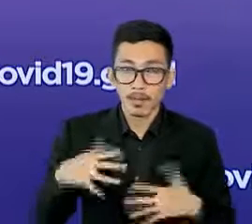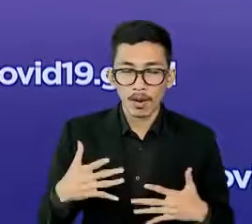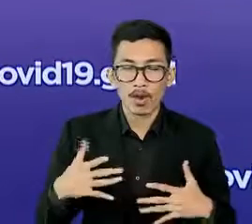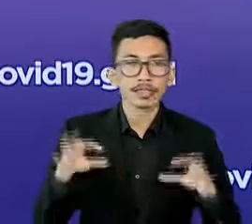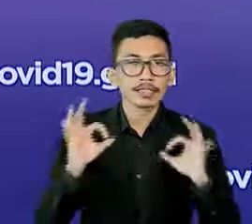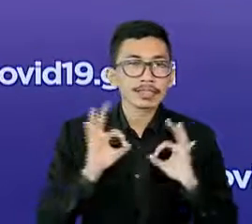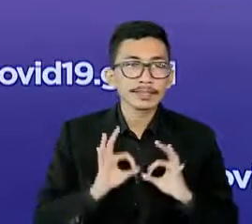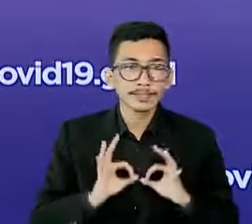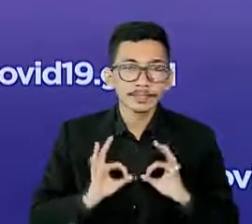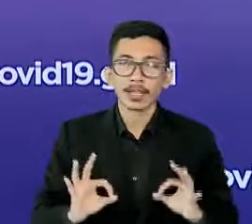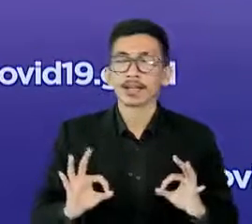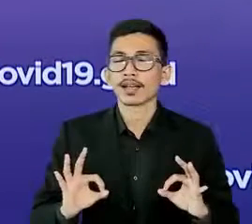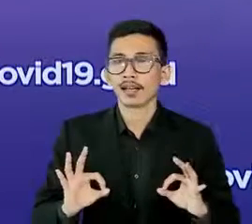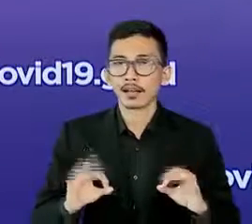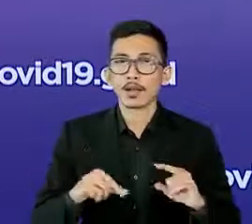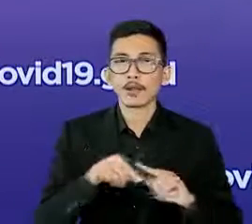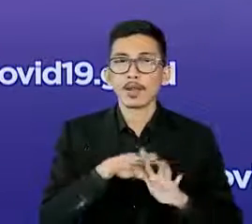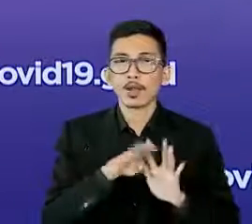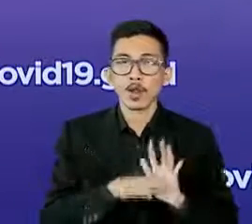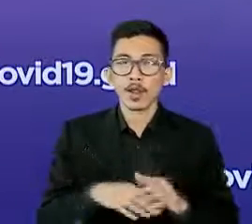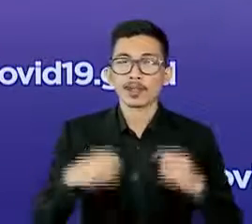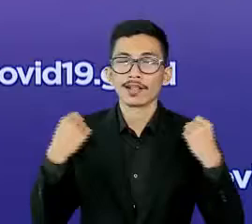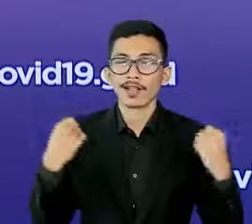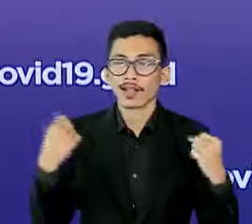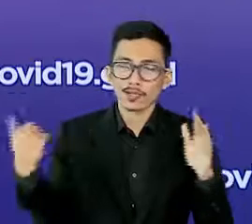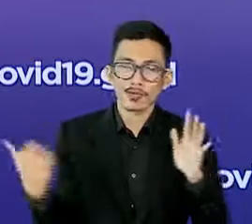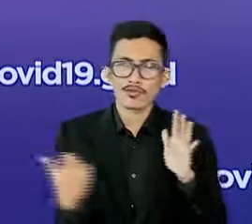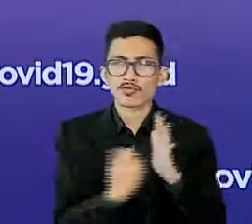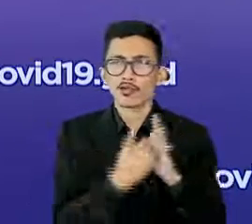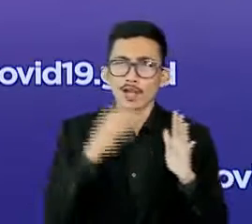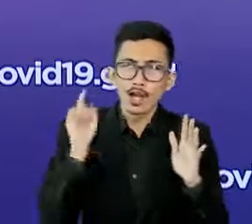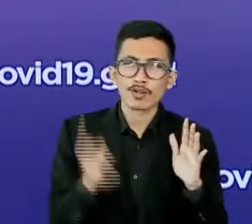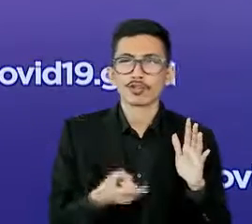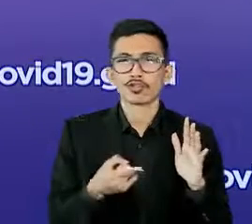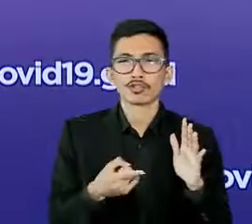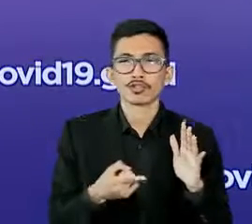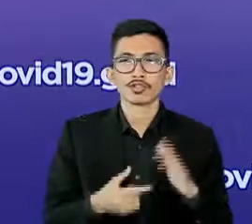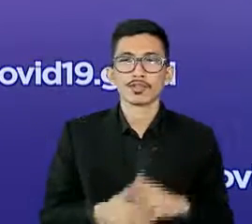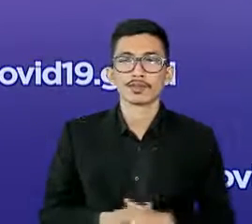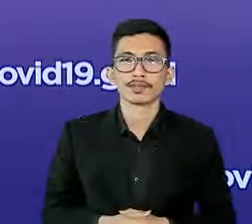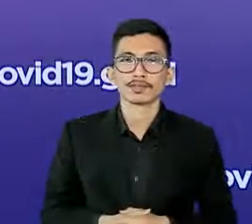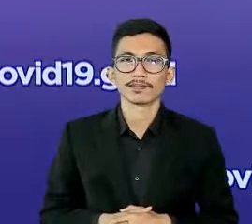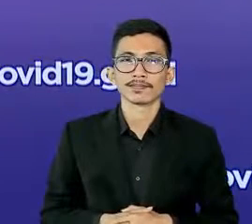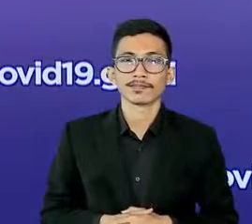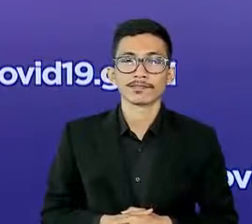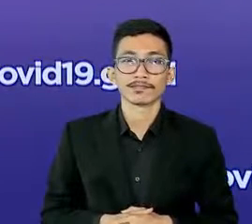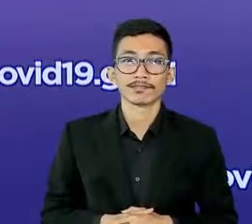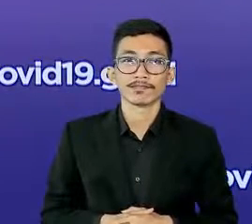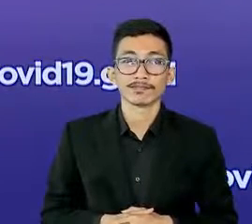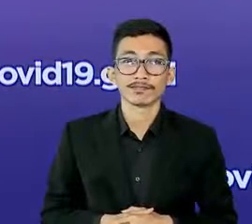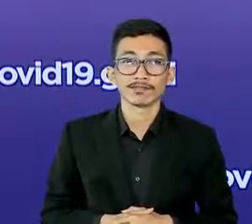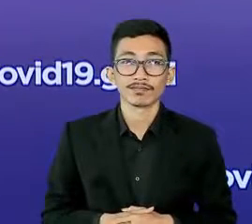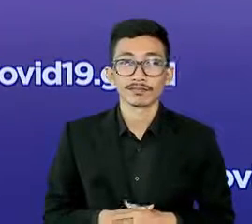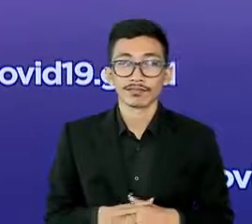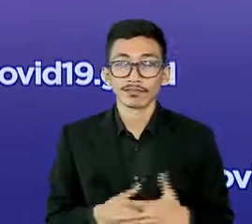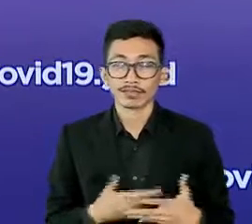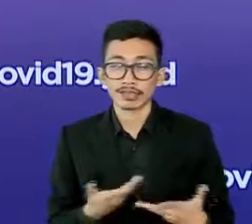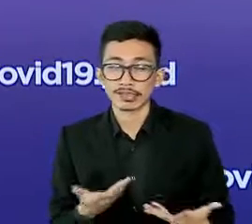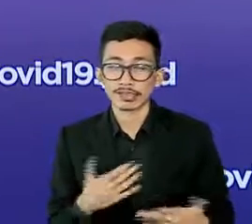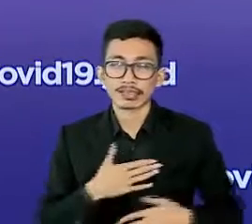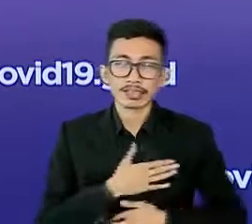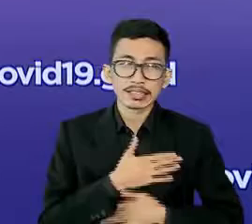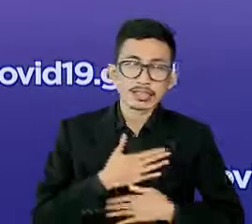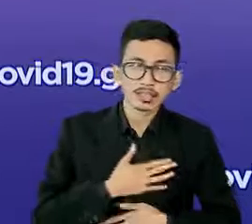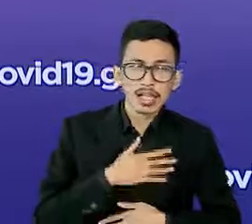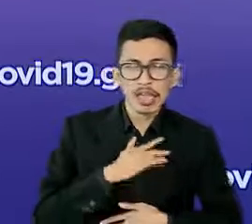di dalam melaksanakan protokol kesehatan kemudian apabila kita merasa tidak nyaman